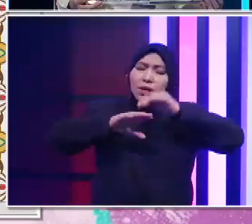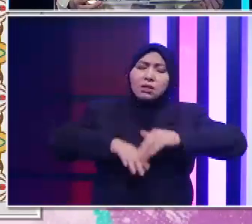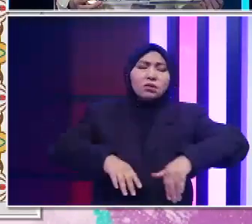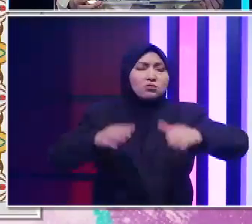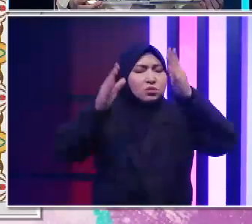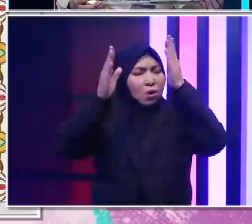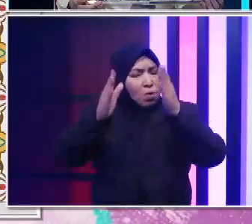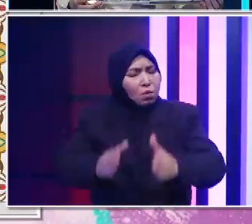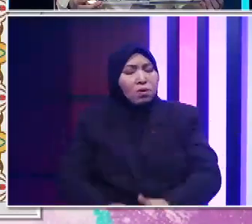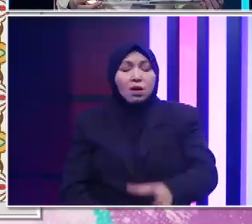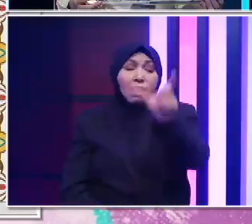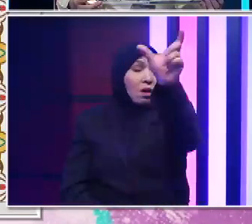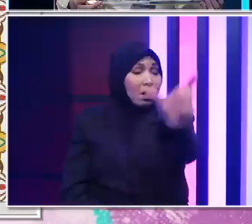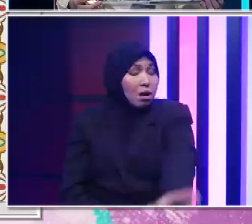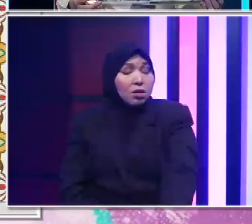diverse